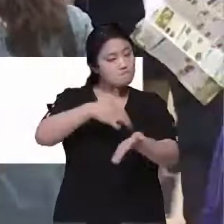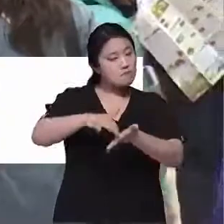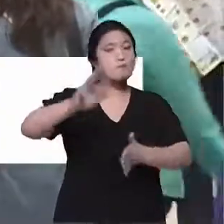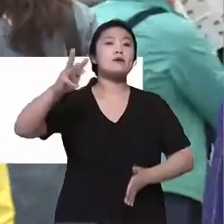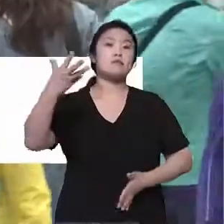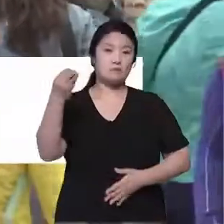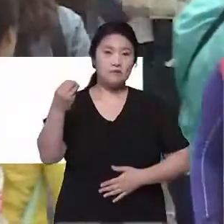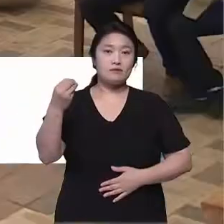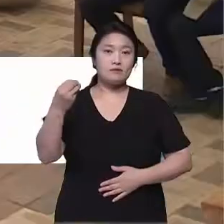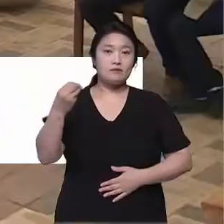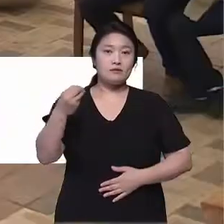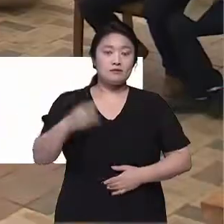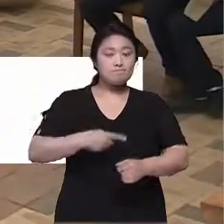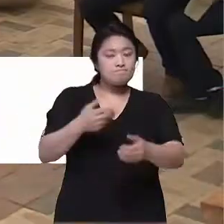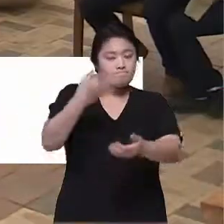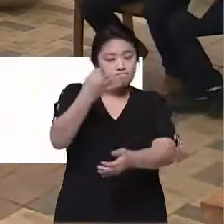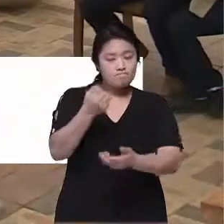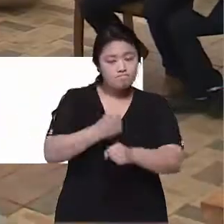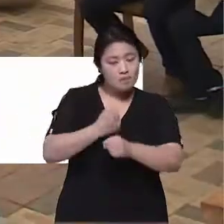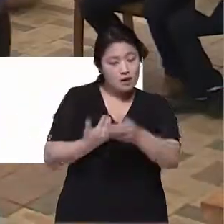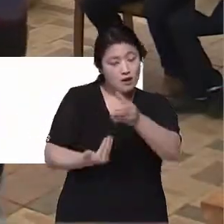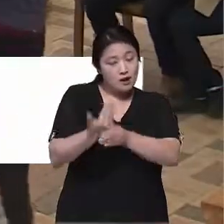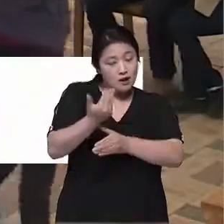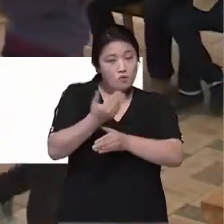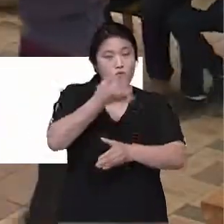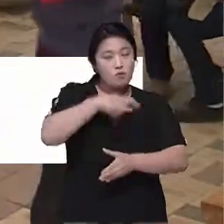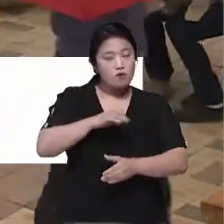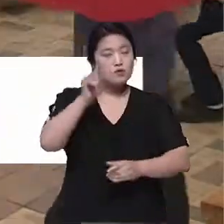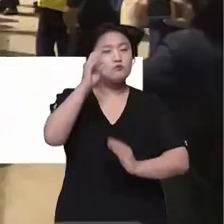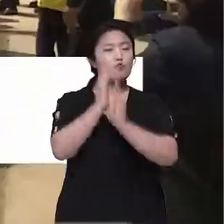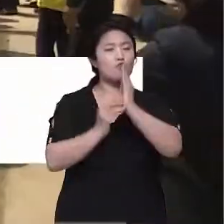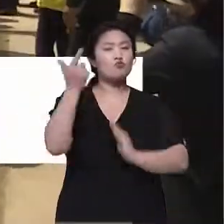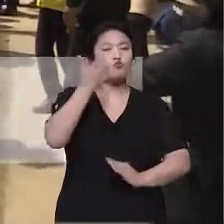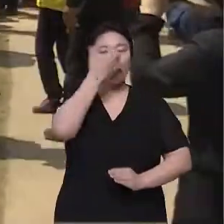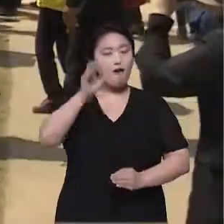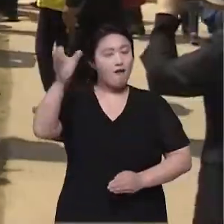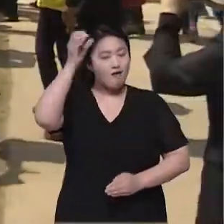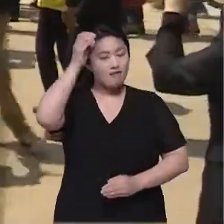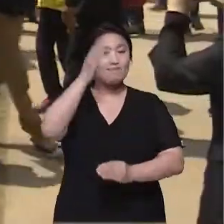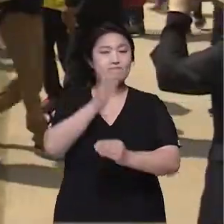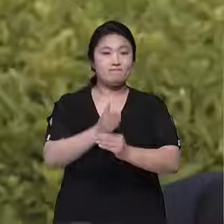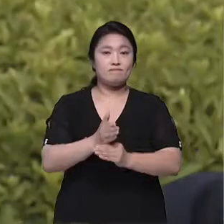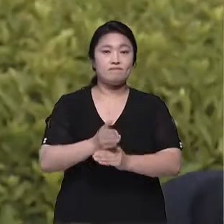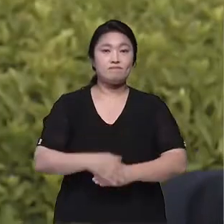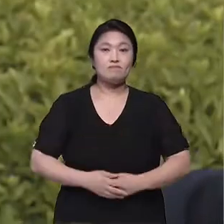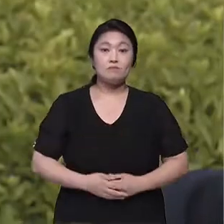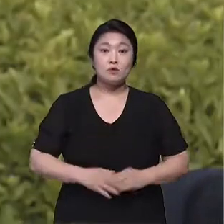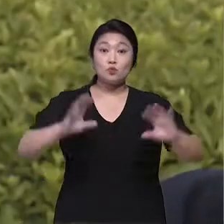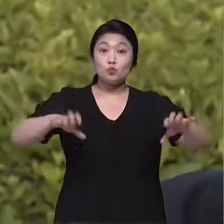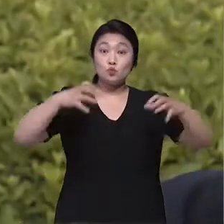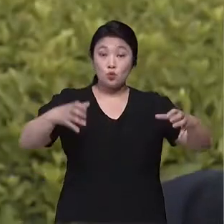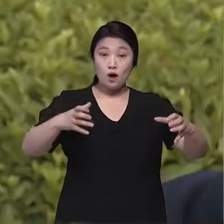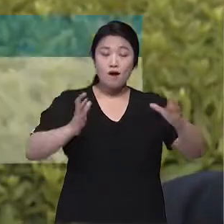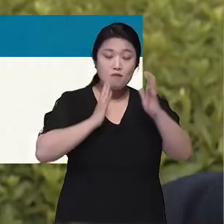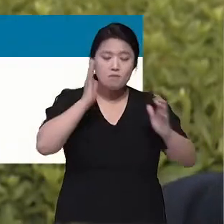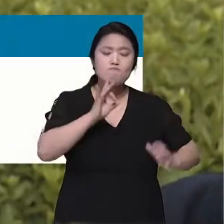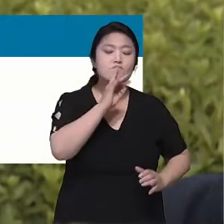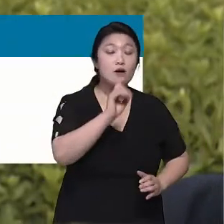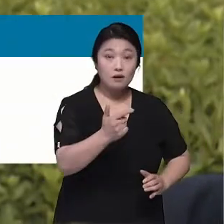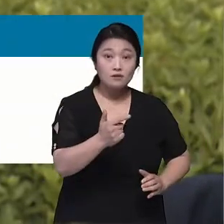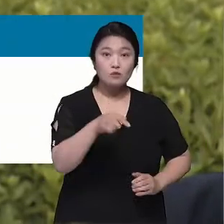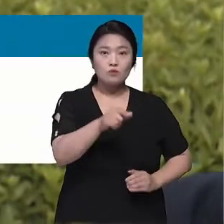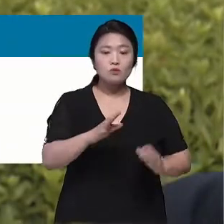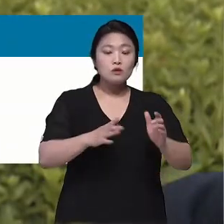800만명 생산유발 효과는 1조 6천억 원에 이를 것으로 기대하고 있습니다 국화 좋은 에서 만이 아니라